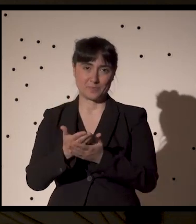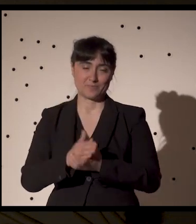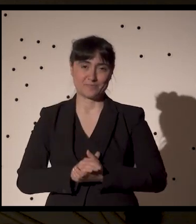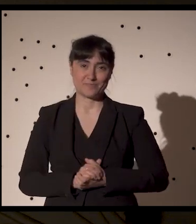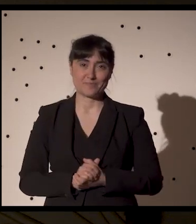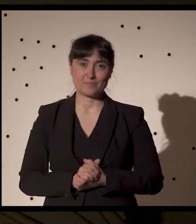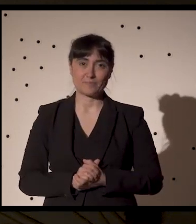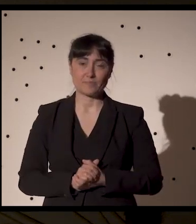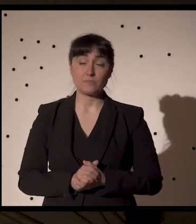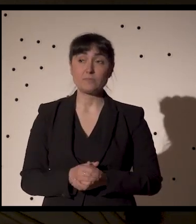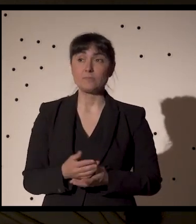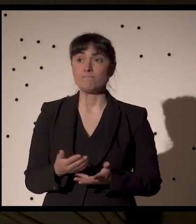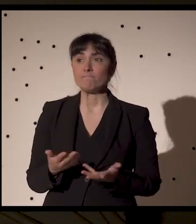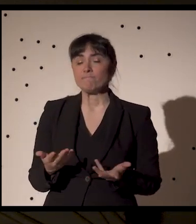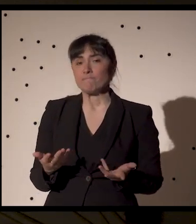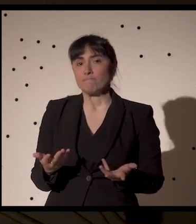zona